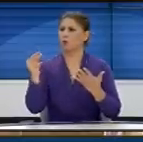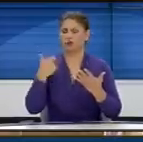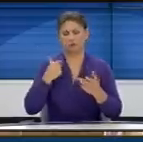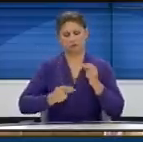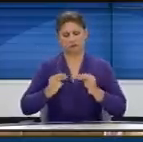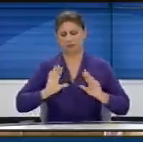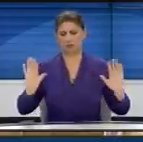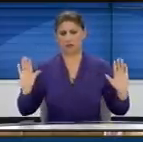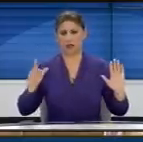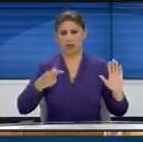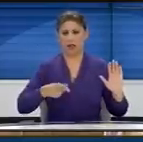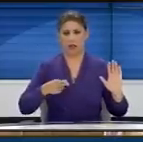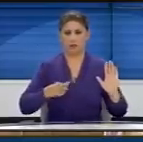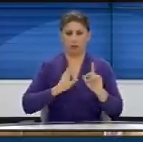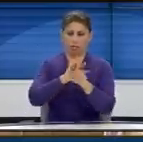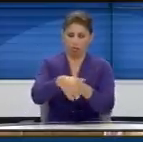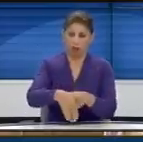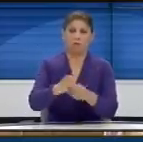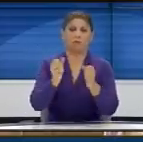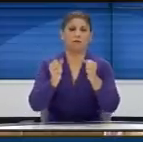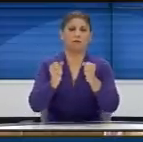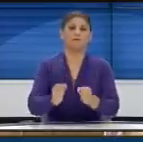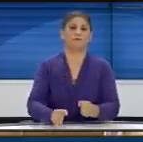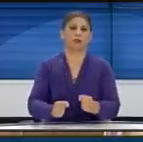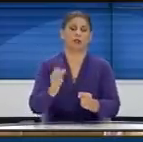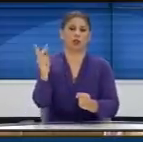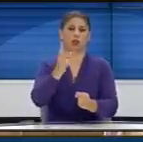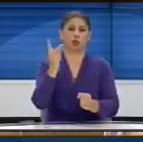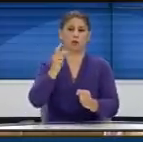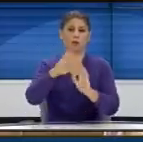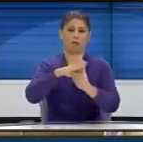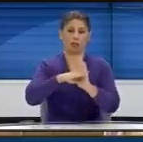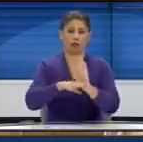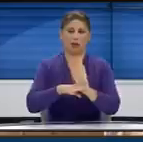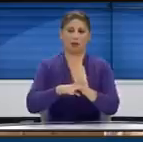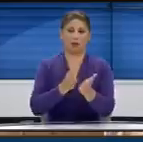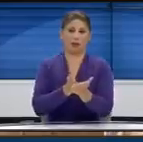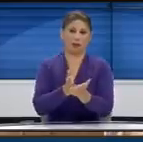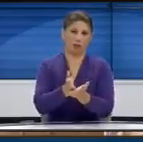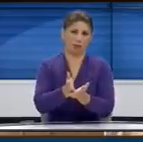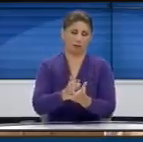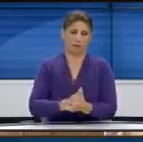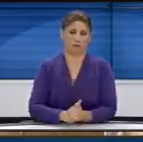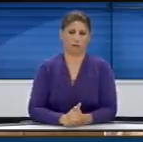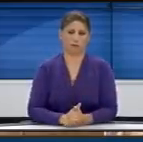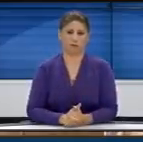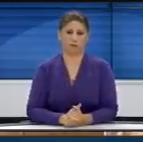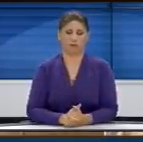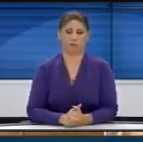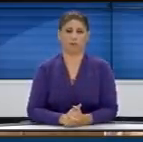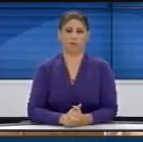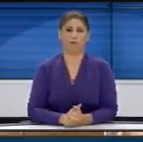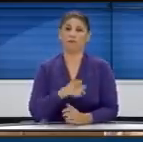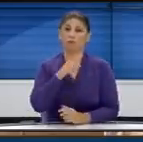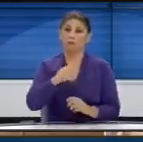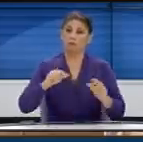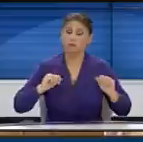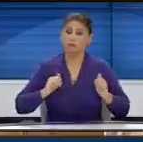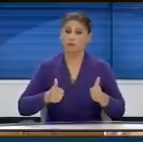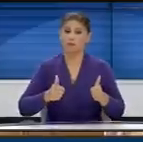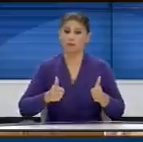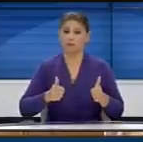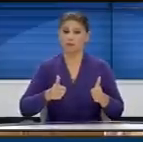είναι καταστρατήγηση βασικών κοινοβουλευτικών κανόνων και ηθών. Εσείς τολμάτε να μιλάτε.